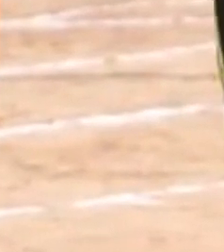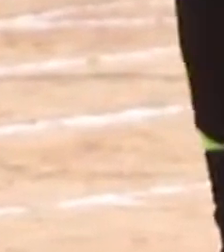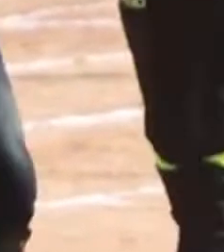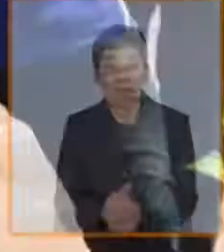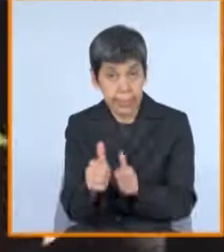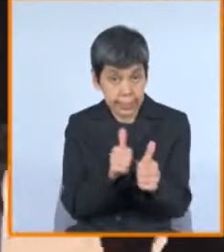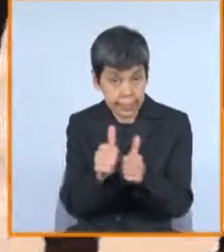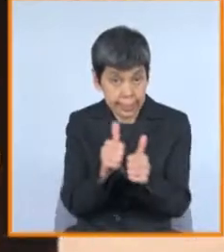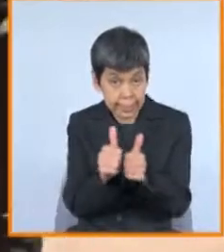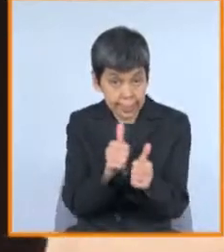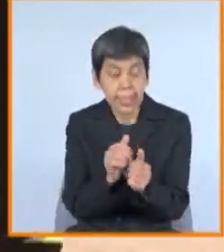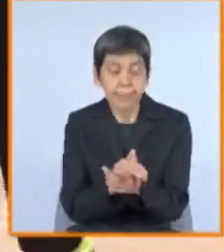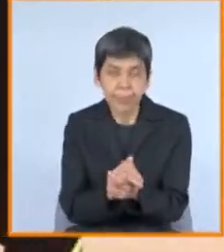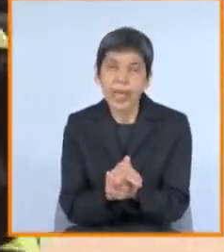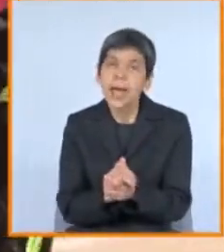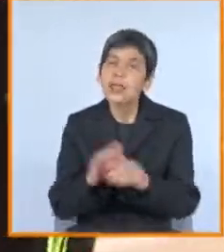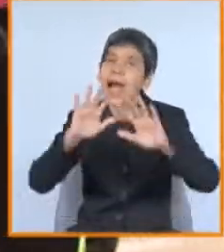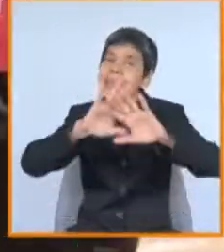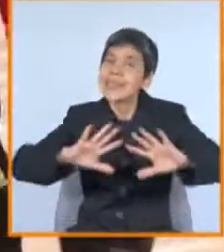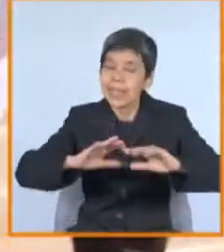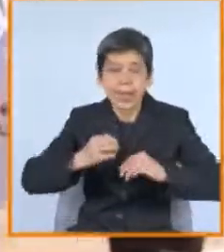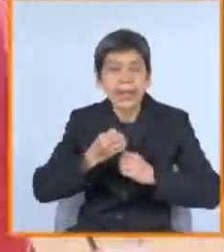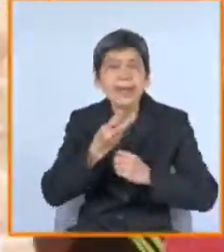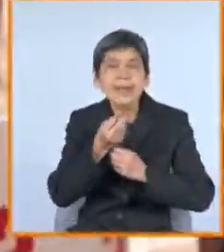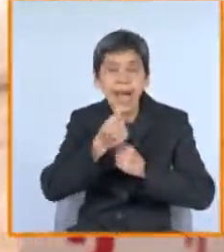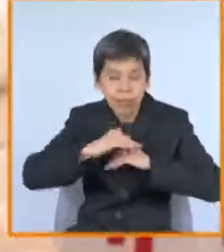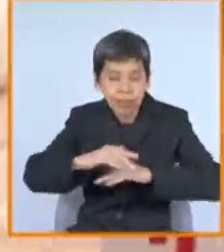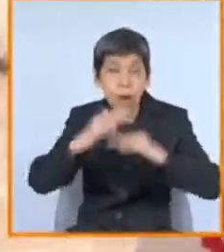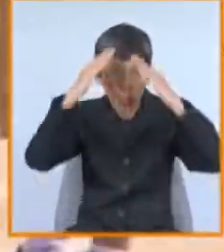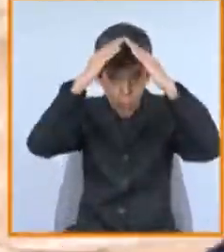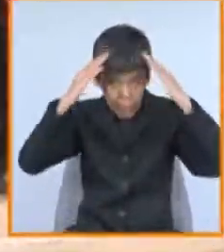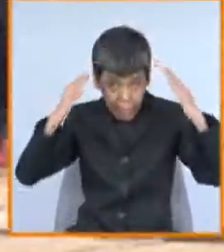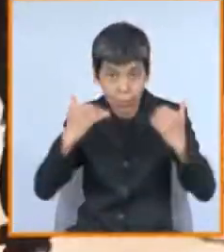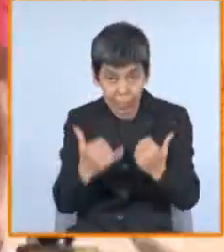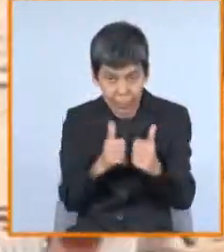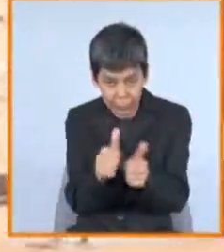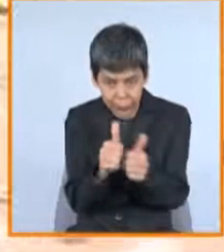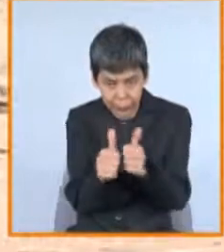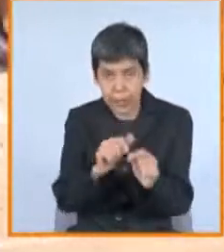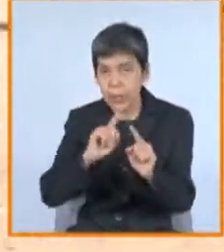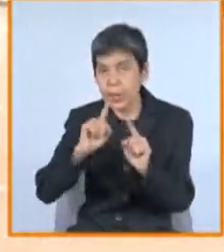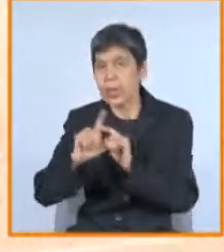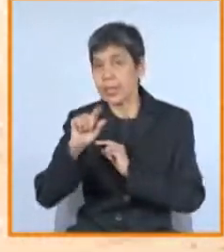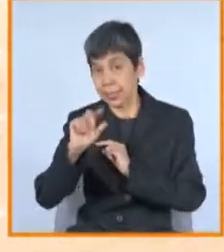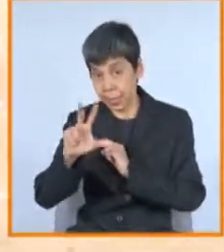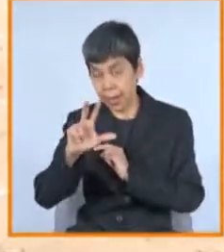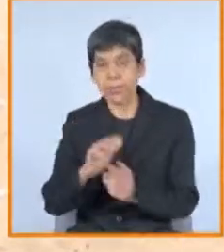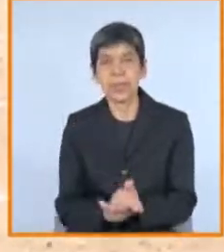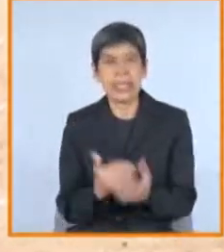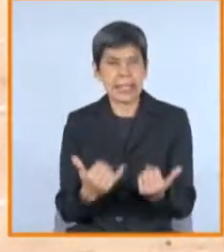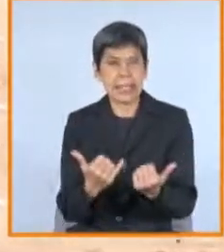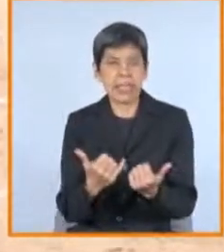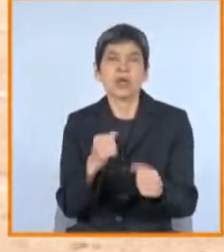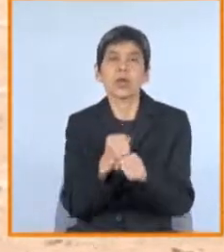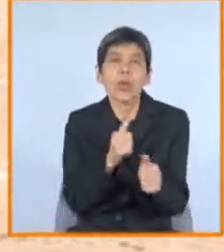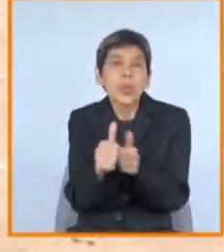การแข่งขันกีฬาเอเชียนบีทเกม2016ดานังเกมที่ประเทศเวียดนามวันนี้ชิงชัยกัน23ทองไฮไลท์สำคัญอยู่